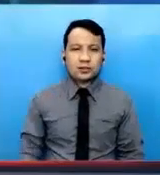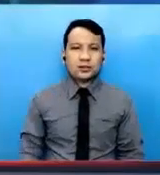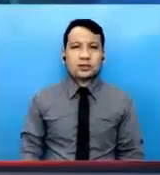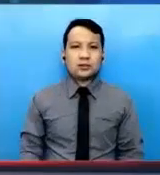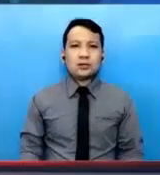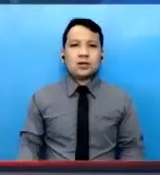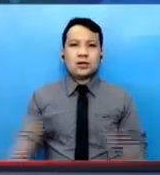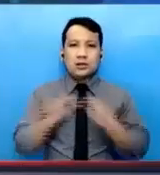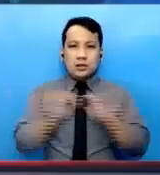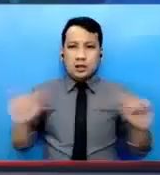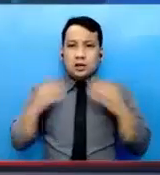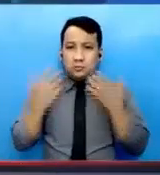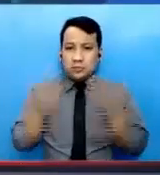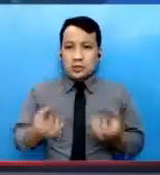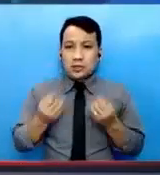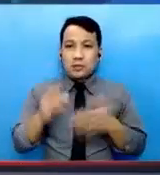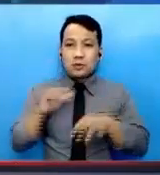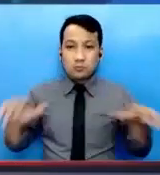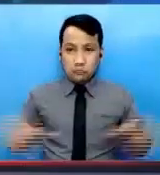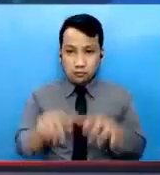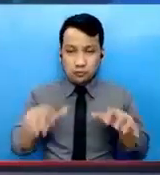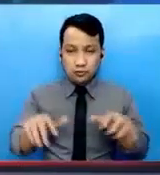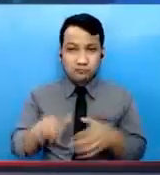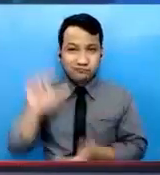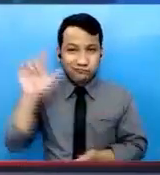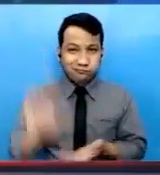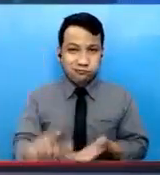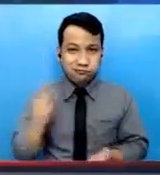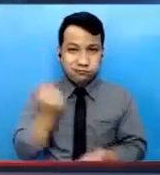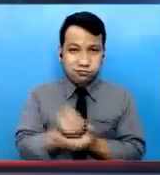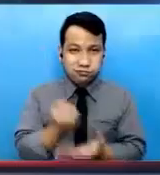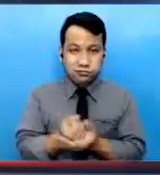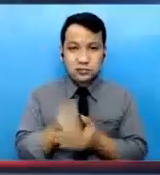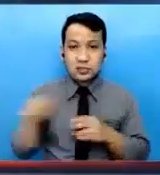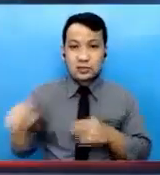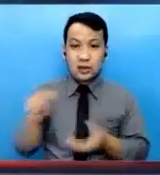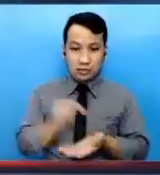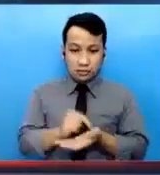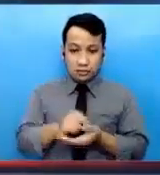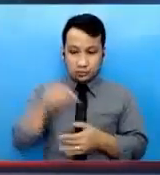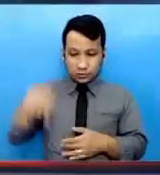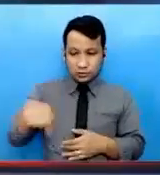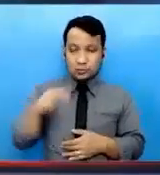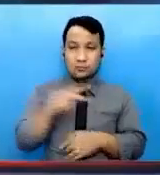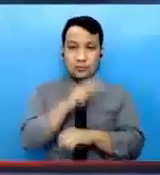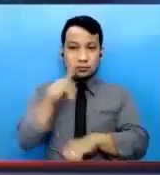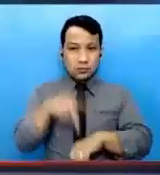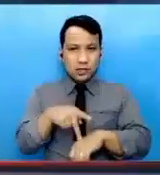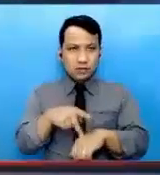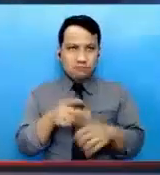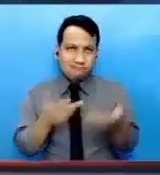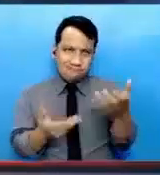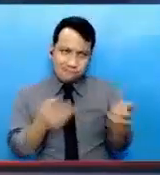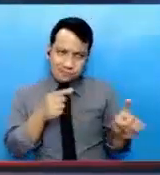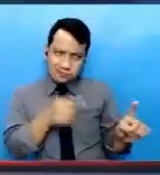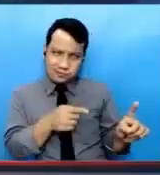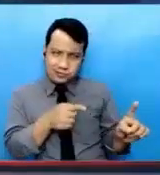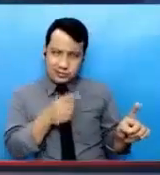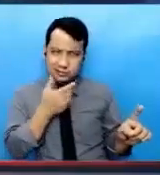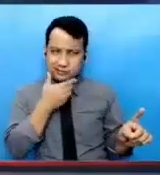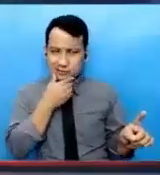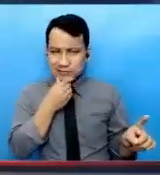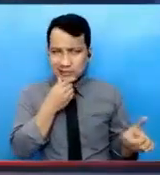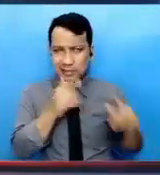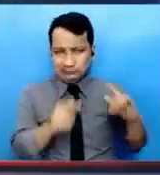trabaho pero ang baba naman ng sweldo ng maraming nurse sa bansa. Kaya marami sa kanila mas pinipili ng mag-abroad.